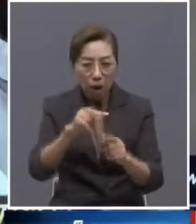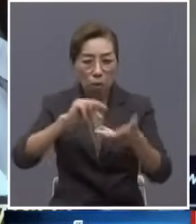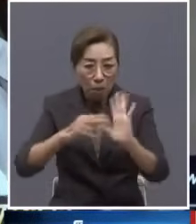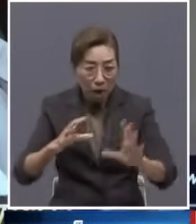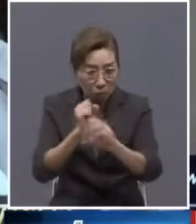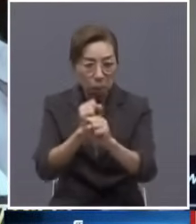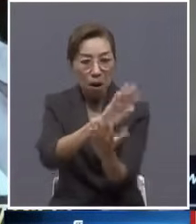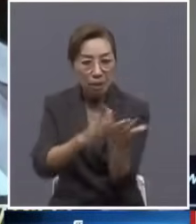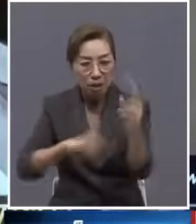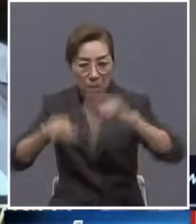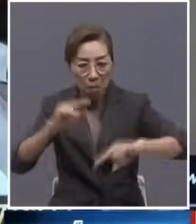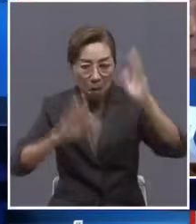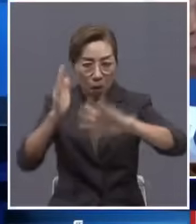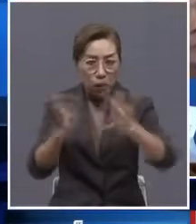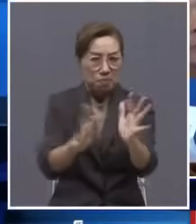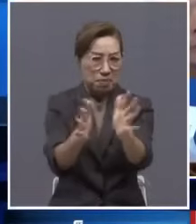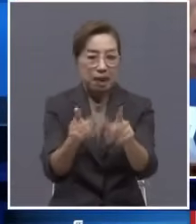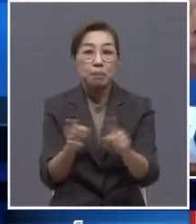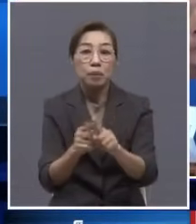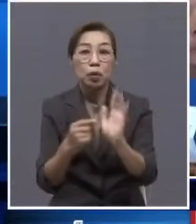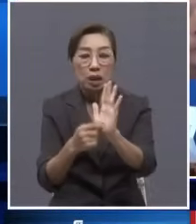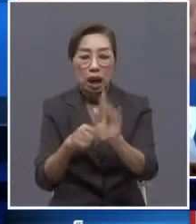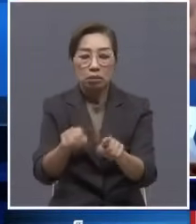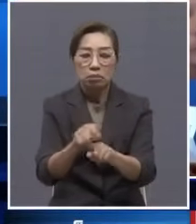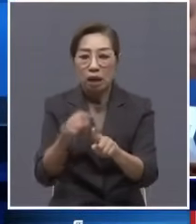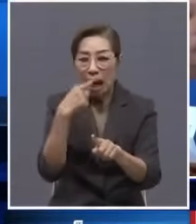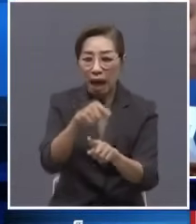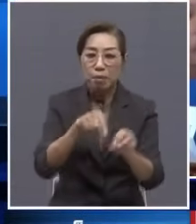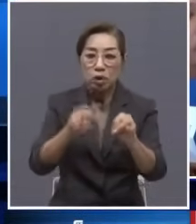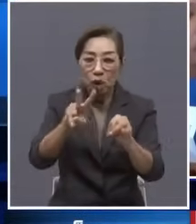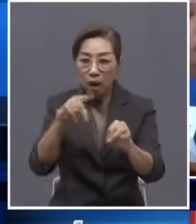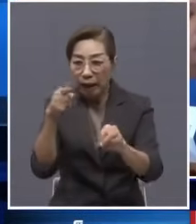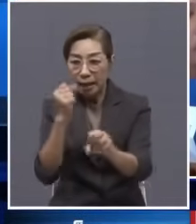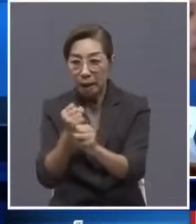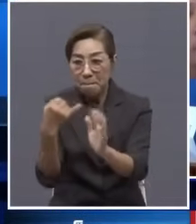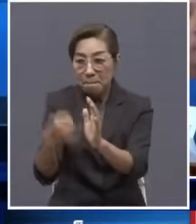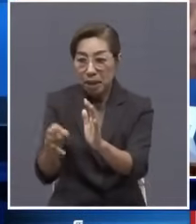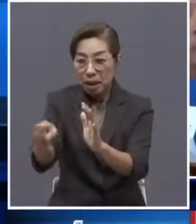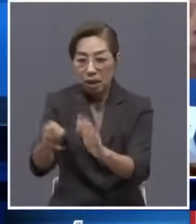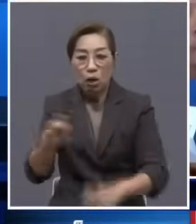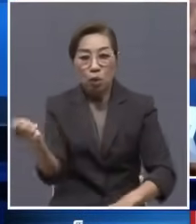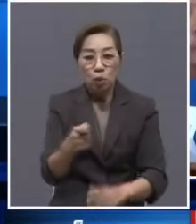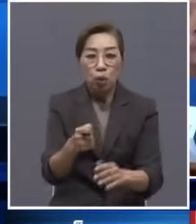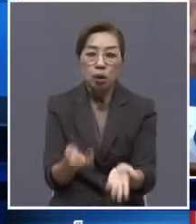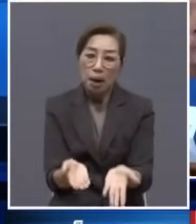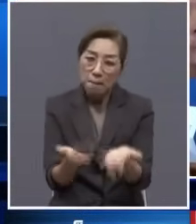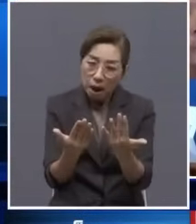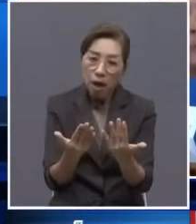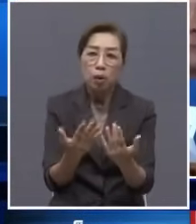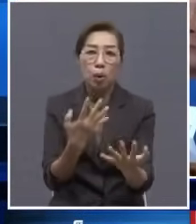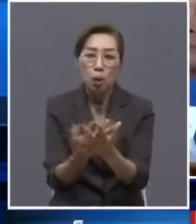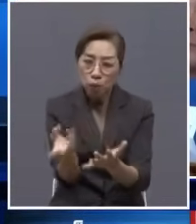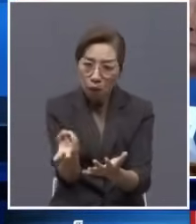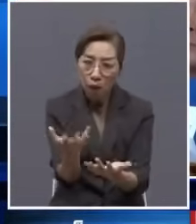การปกครองไม่ว่าจะเป็นเนื้อหาเกี่ยวข้องกับการปรับอัตราโทษหรือเหตุยกเว้นความผิดผิดและโทษนะครับ